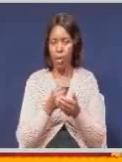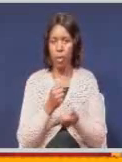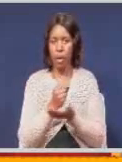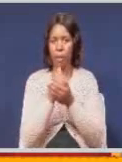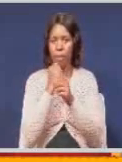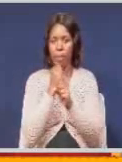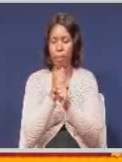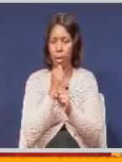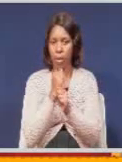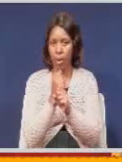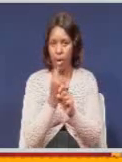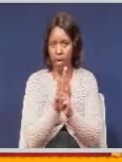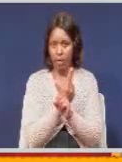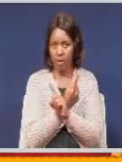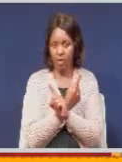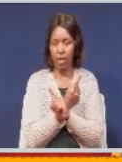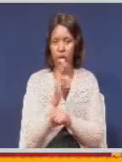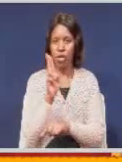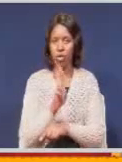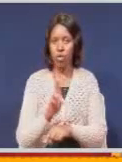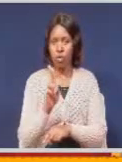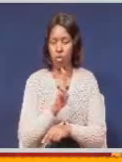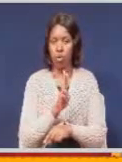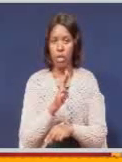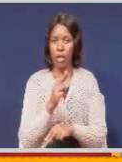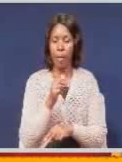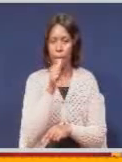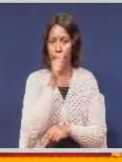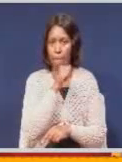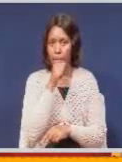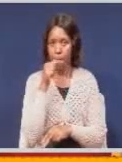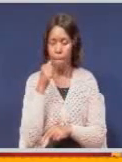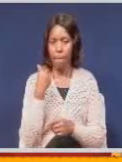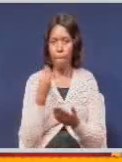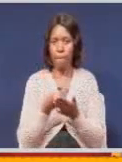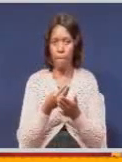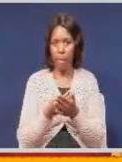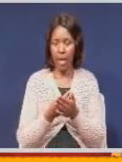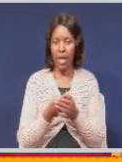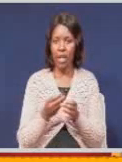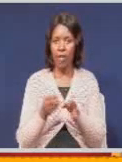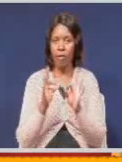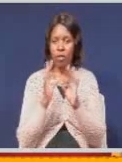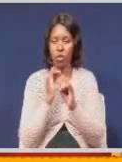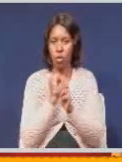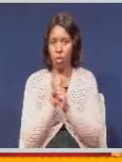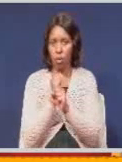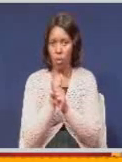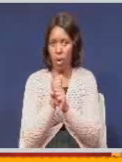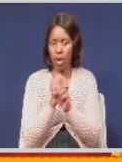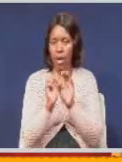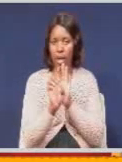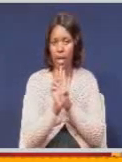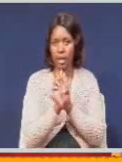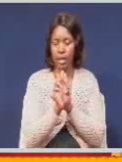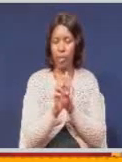buwanguge arachivirita kinyage tumirambeta chawe cha muko kiri nguge cha kiubisi akieja nangirekana ati niwe wedhirita